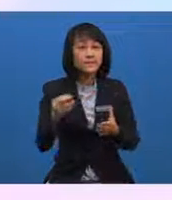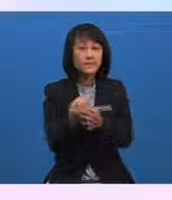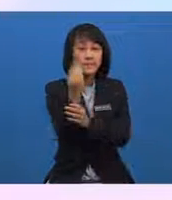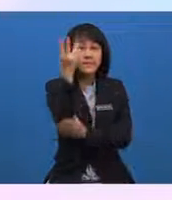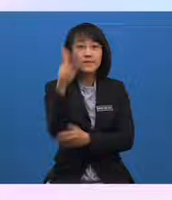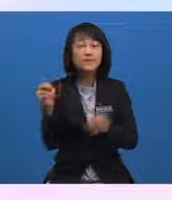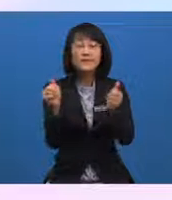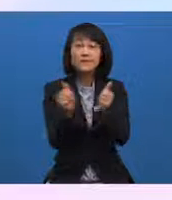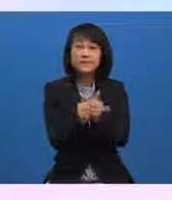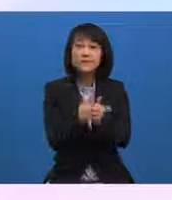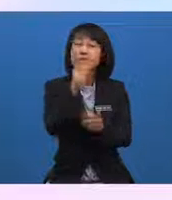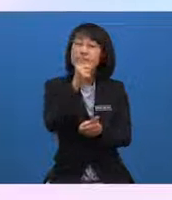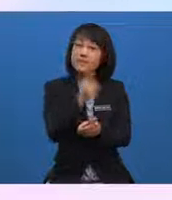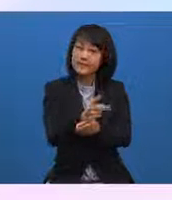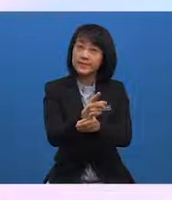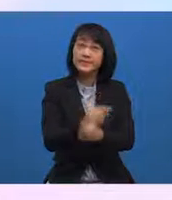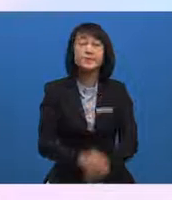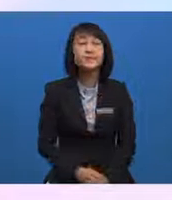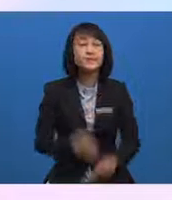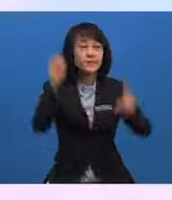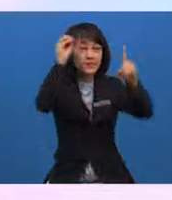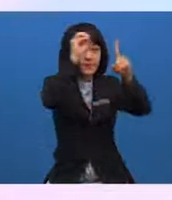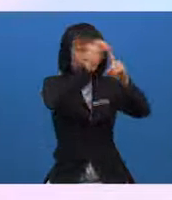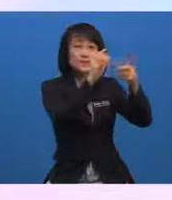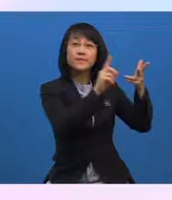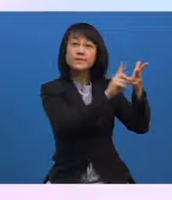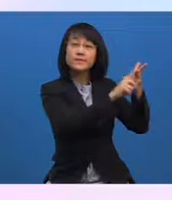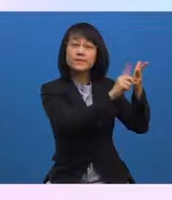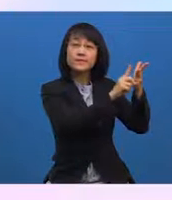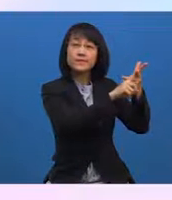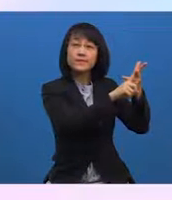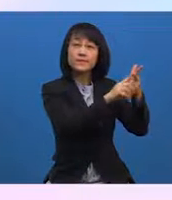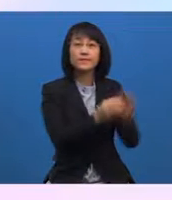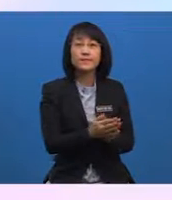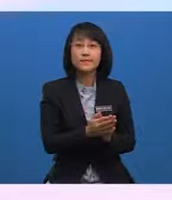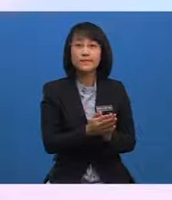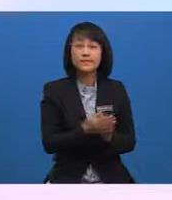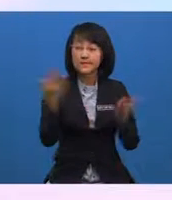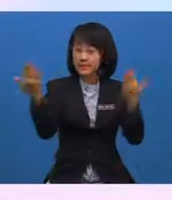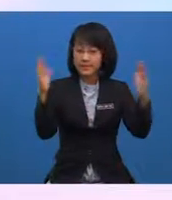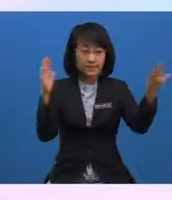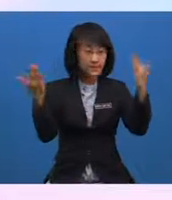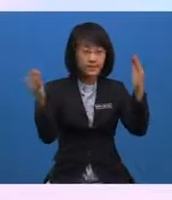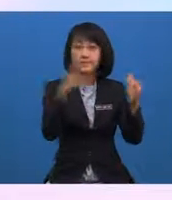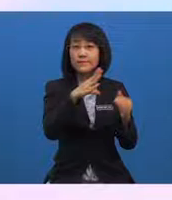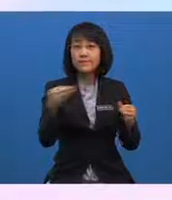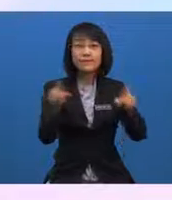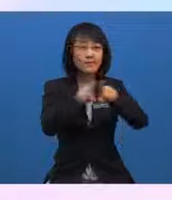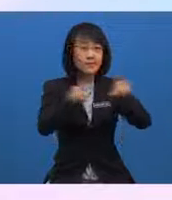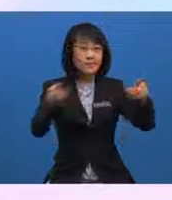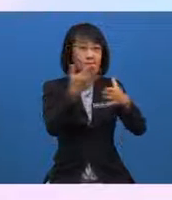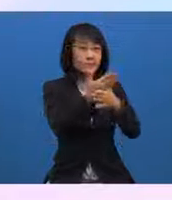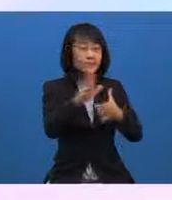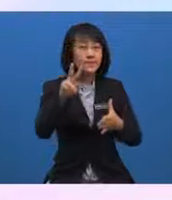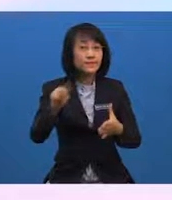betul. Seterusnya, objektif ketiga ialah membanding dan membezakan bahagian